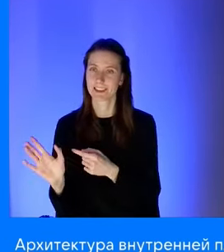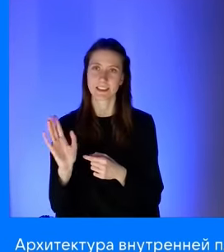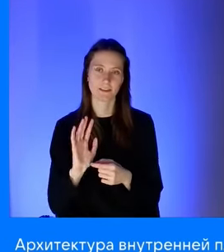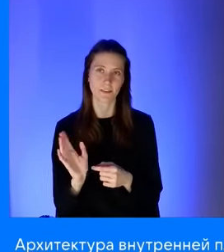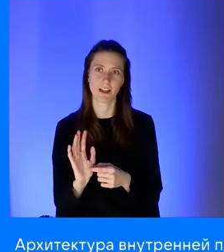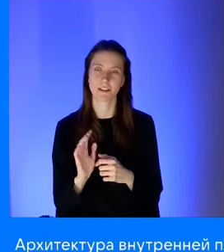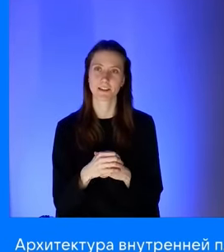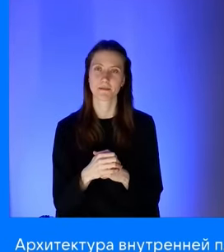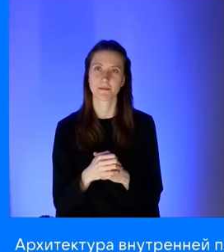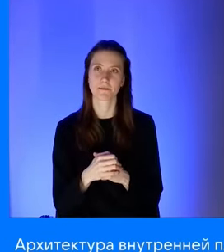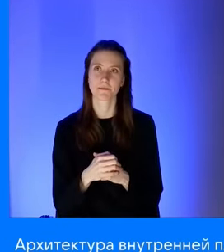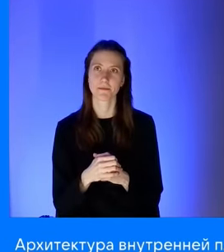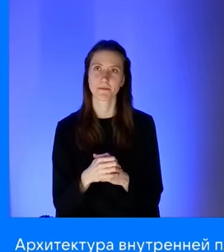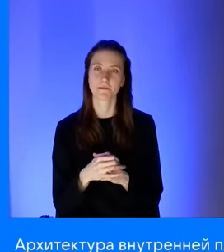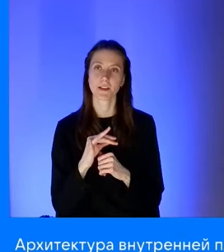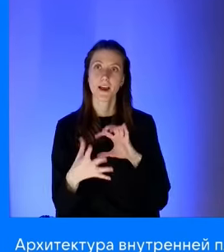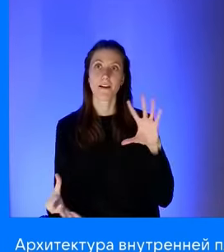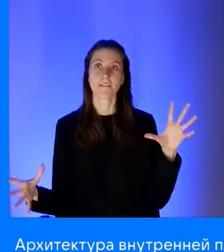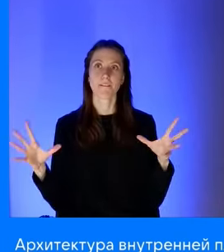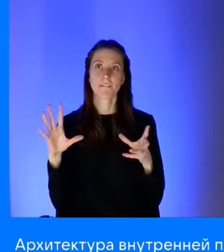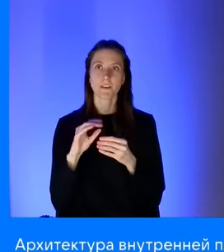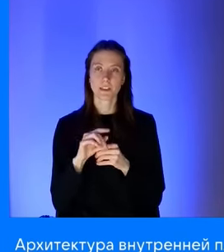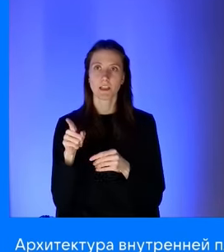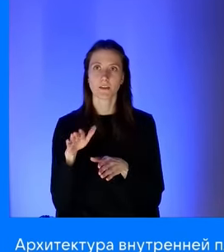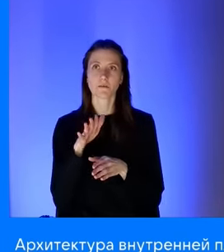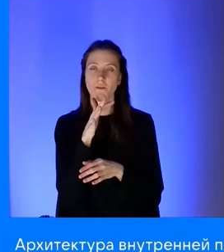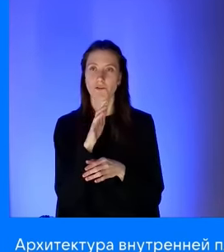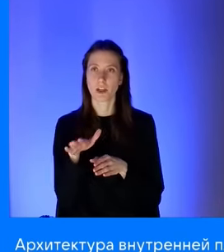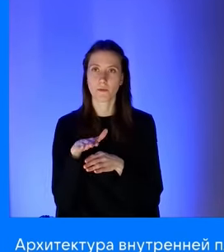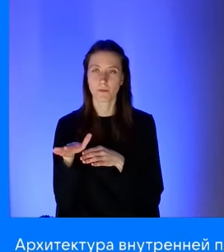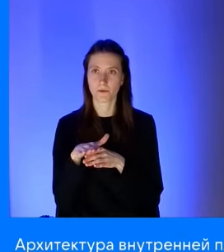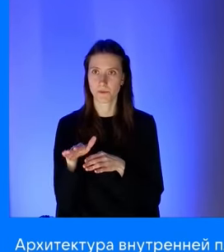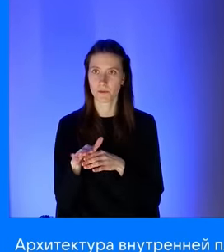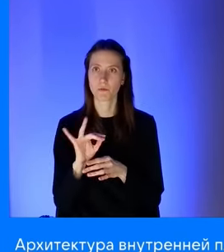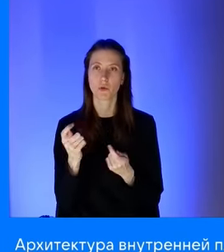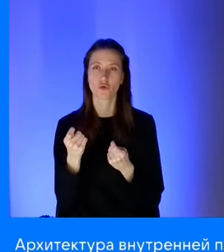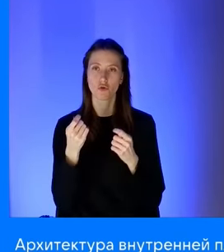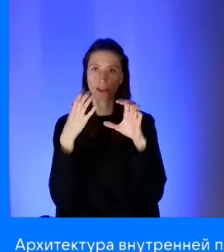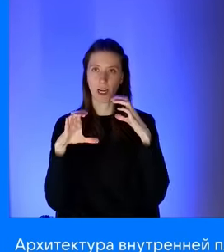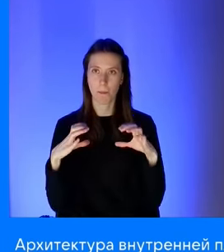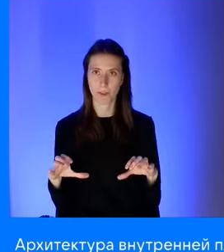там на наши коллаборации Ну и в целом ран тайма мы чуть-чуть ту декомпозировать